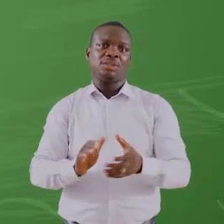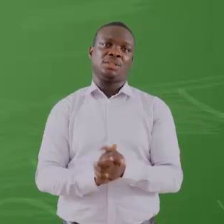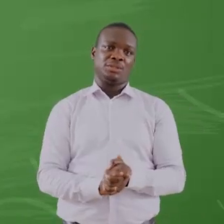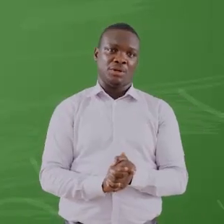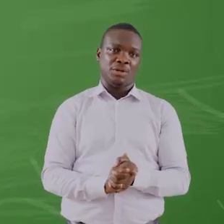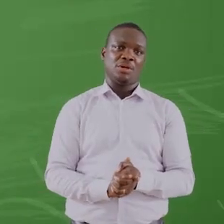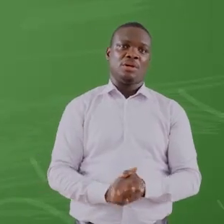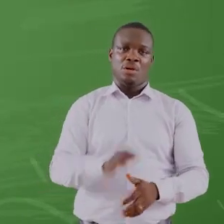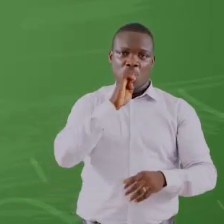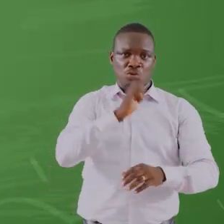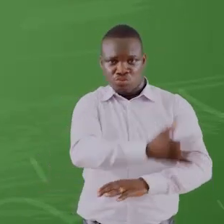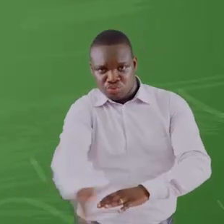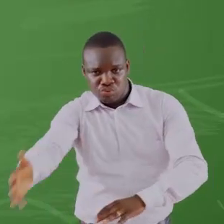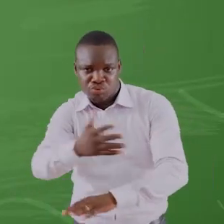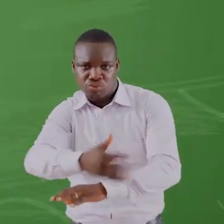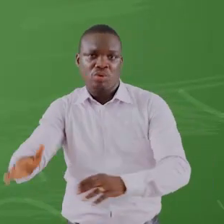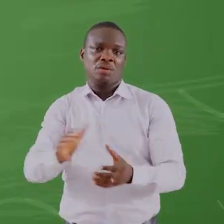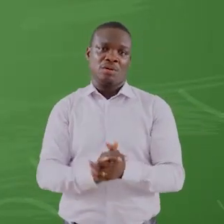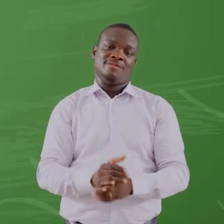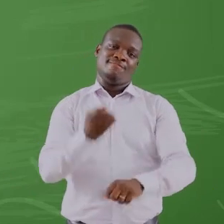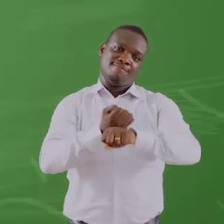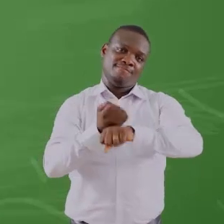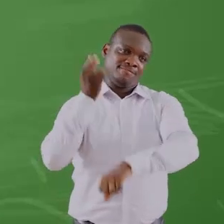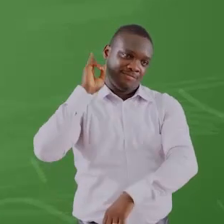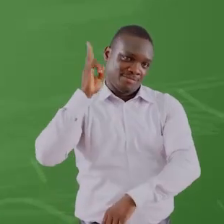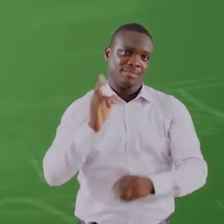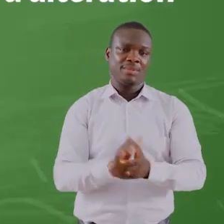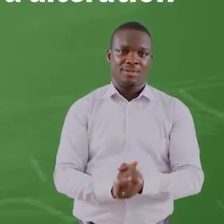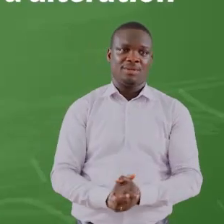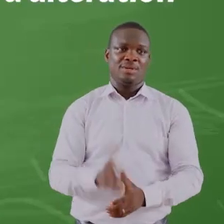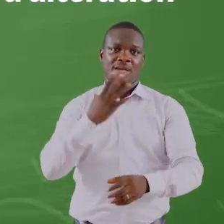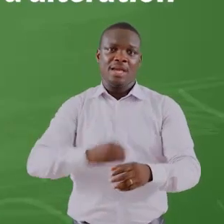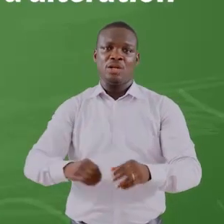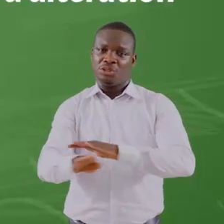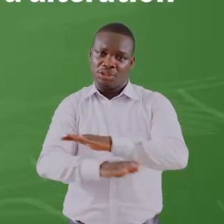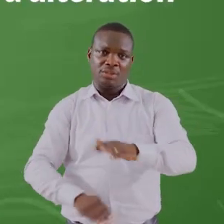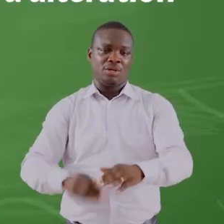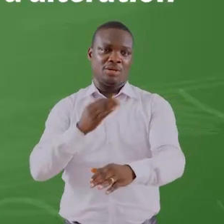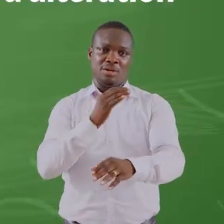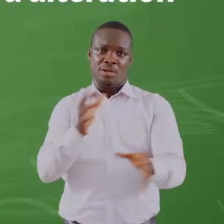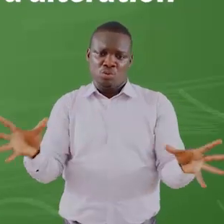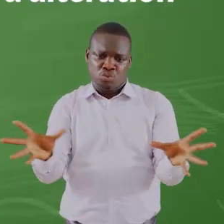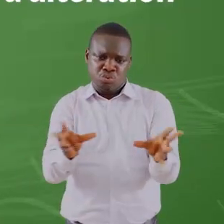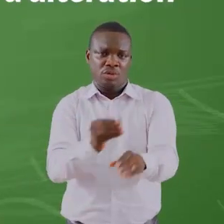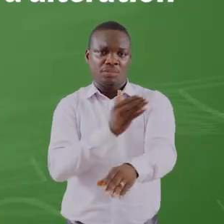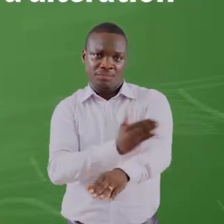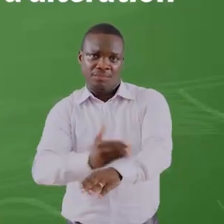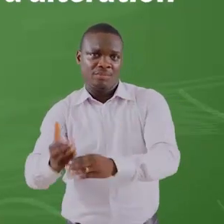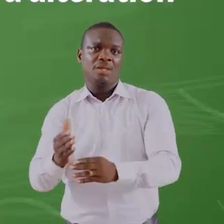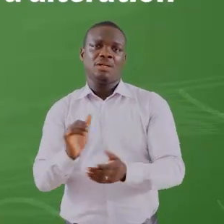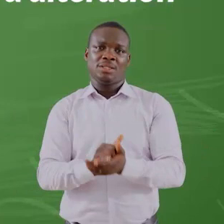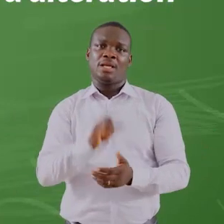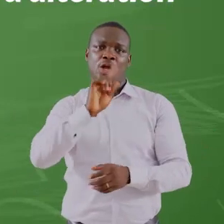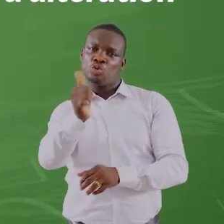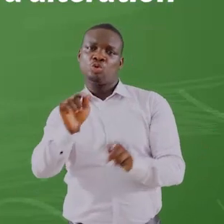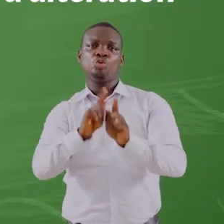alluvionnaire, le paléoplacé et le gîte d'altération, constituent un autre groupe de